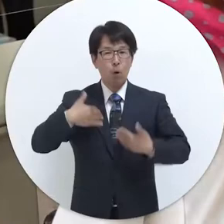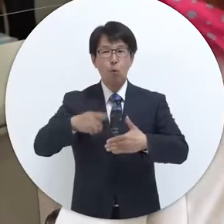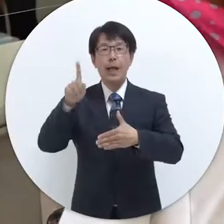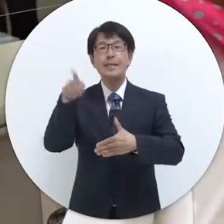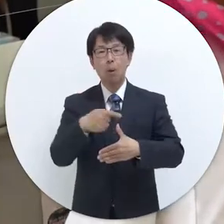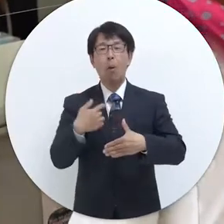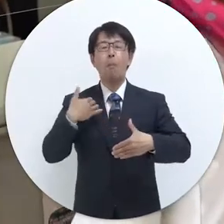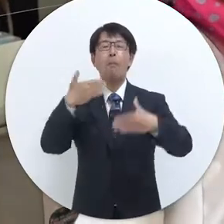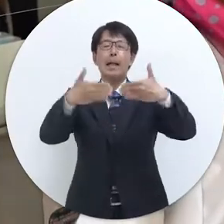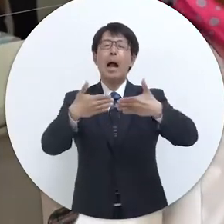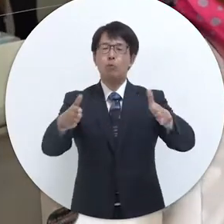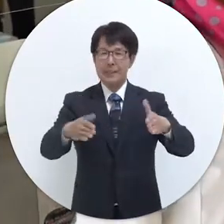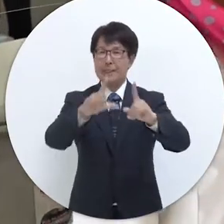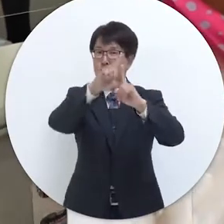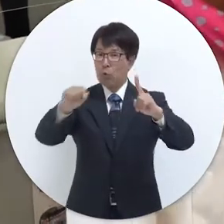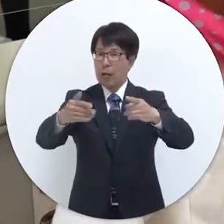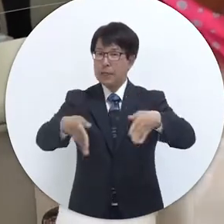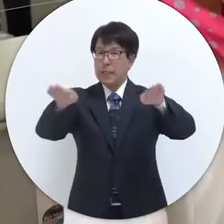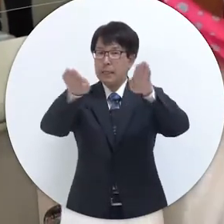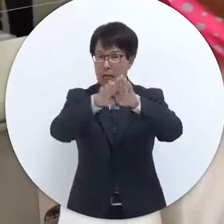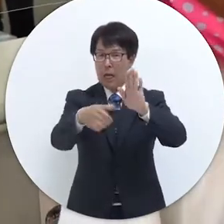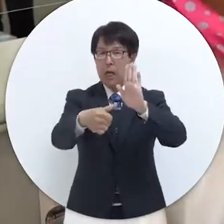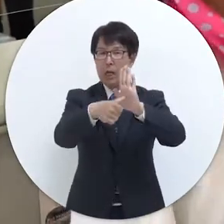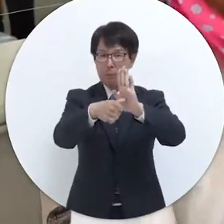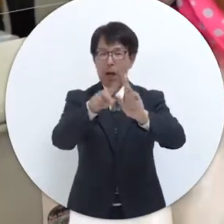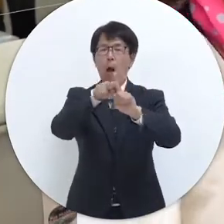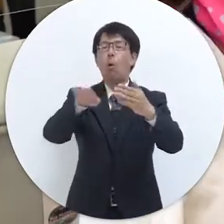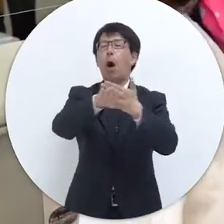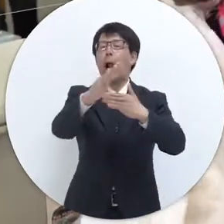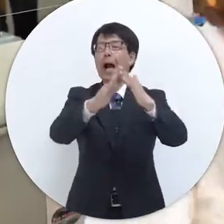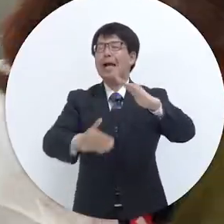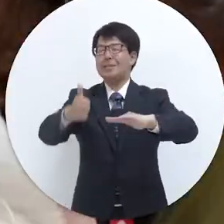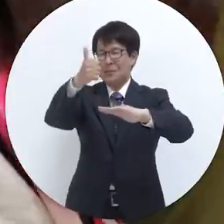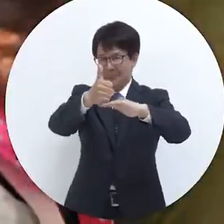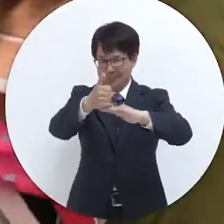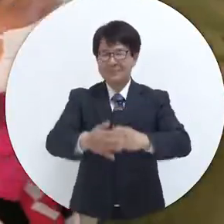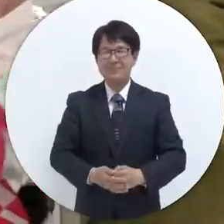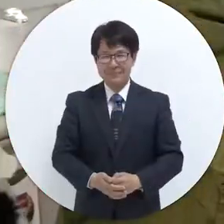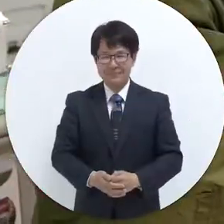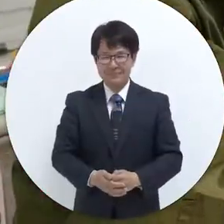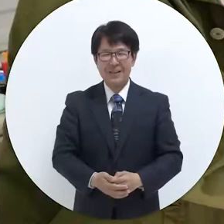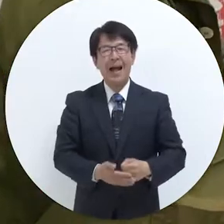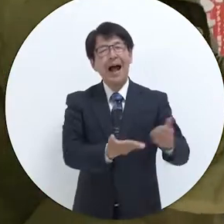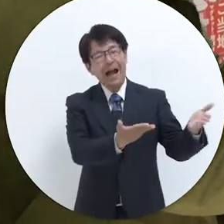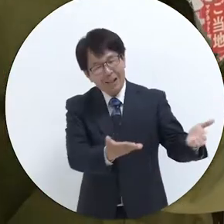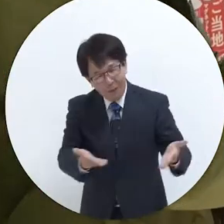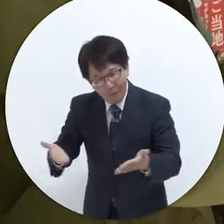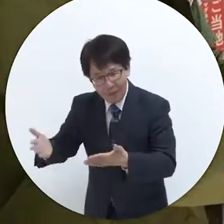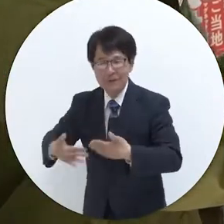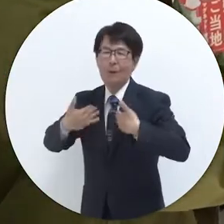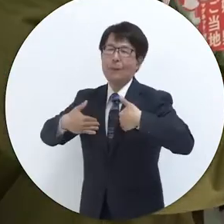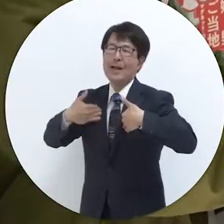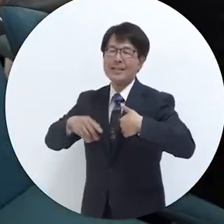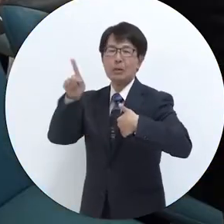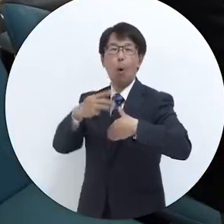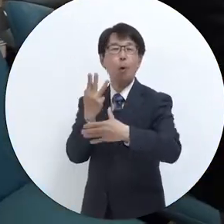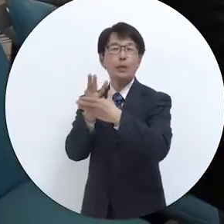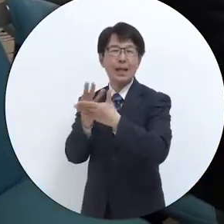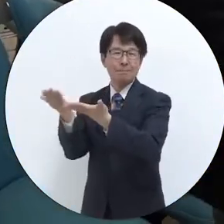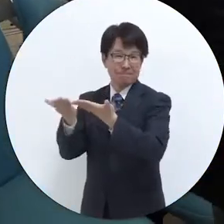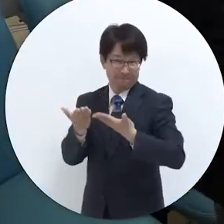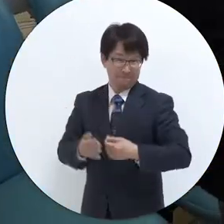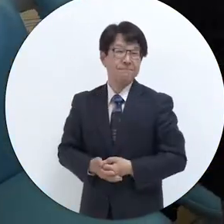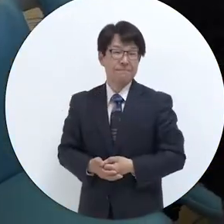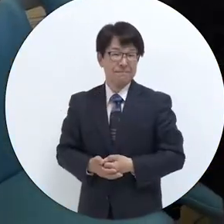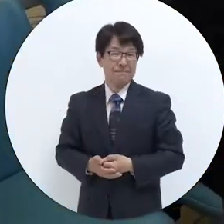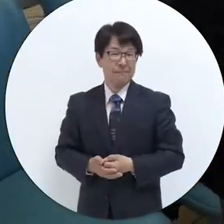バリアフリーツアーセンターの小原会長です。よろしくお願いします。 ようこそ嬉野温泉でいただきました。ありがとうございます。佐賀